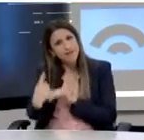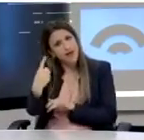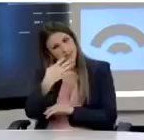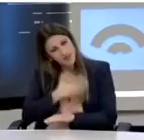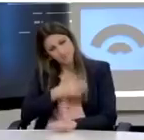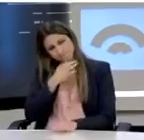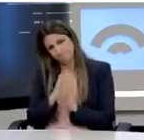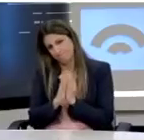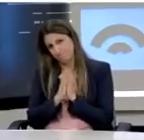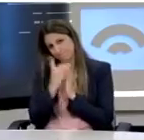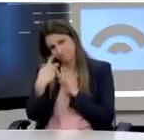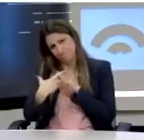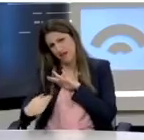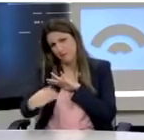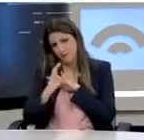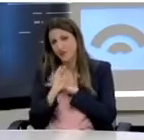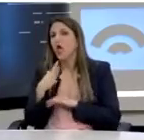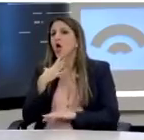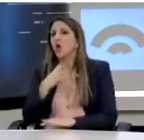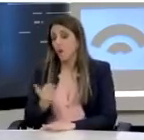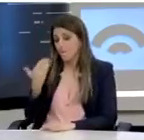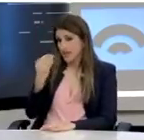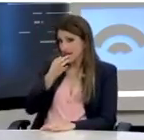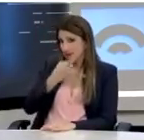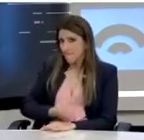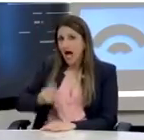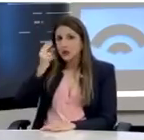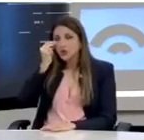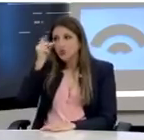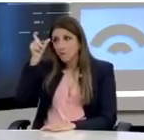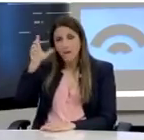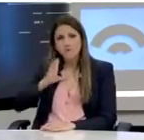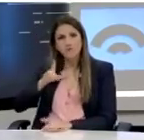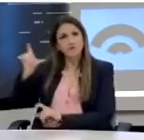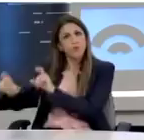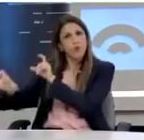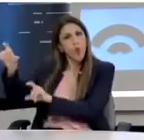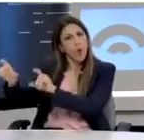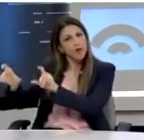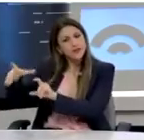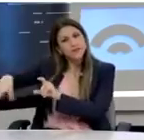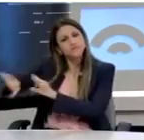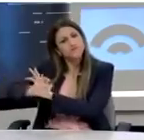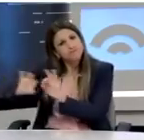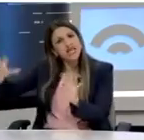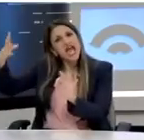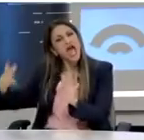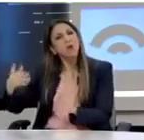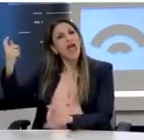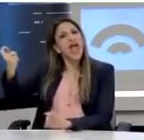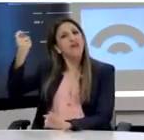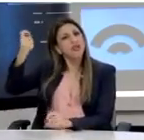Διότι, όπως προείπα, στη γειτονική χώρα οι πολίτες έχουν